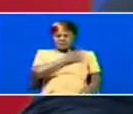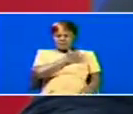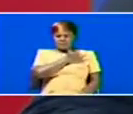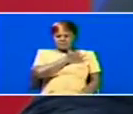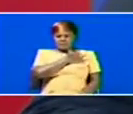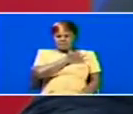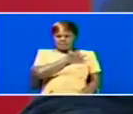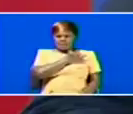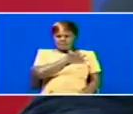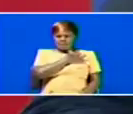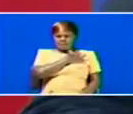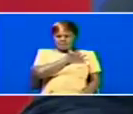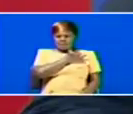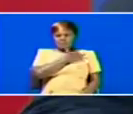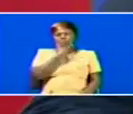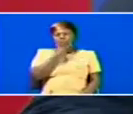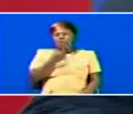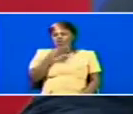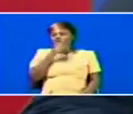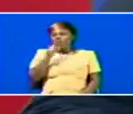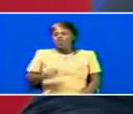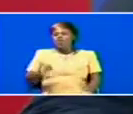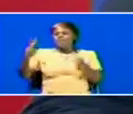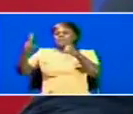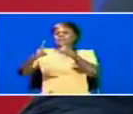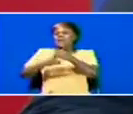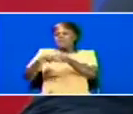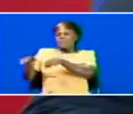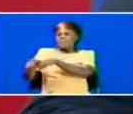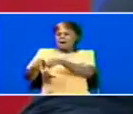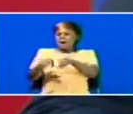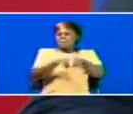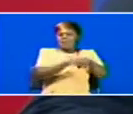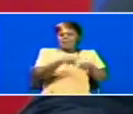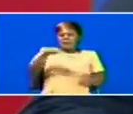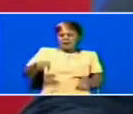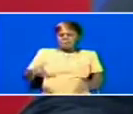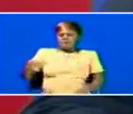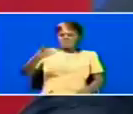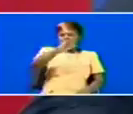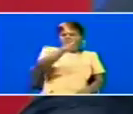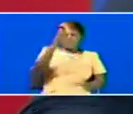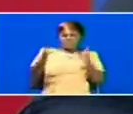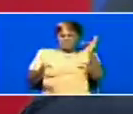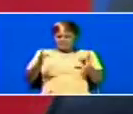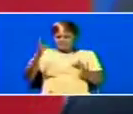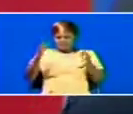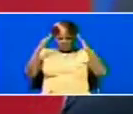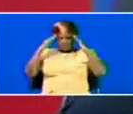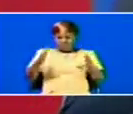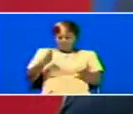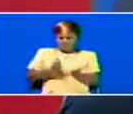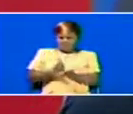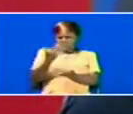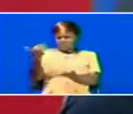risasi hiyo ilimpata mtoto wa miaka 7 katika mtaa wa Pipeline hapa Embakasi jijini Nairobi. Tunaangazia haki za